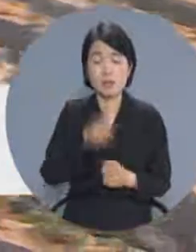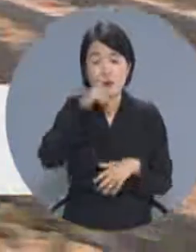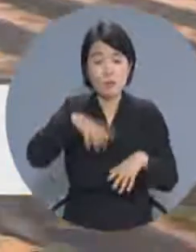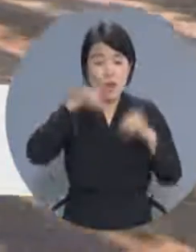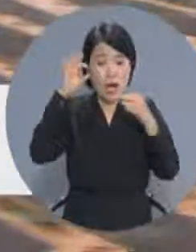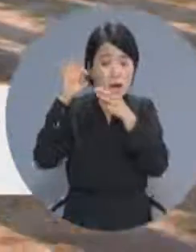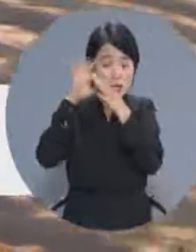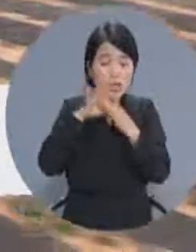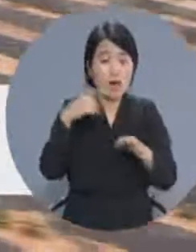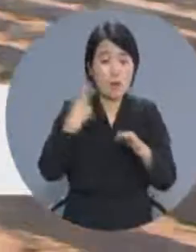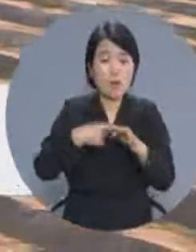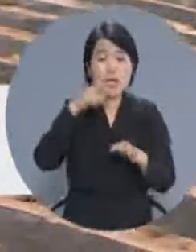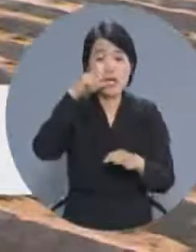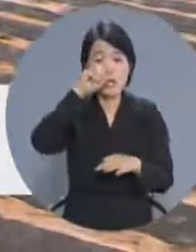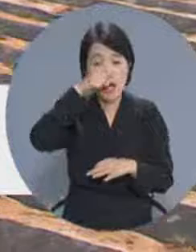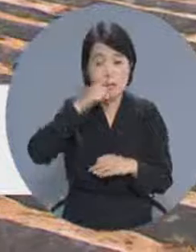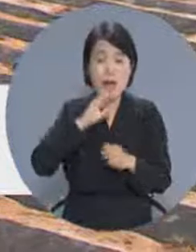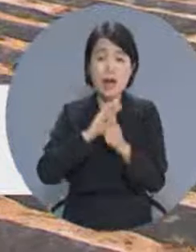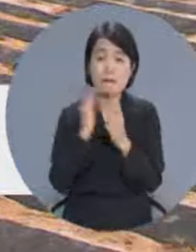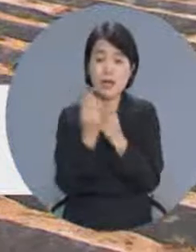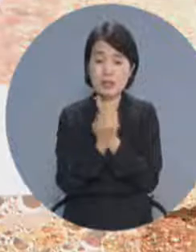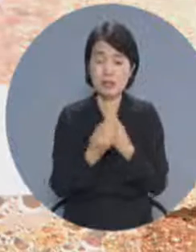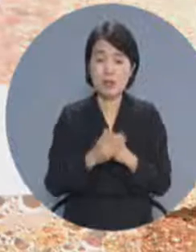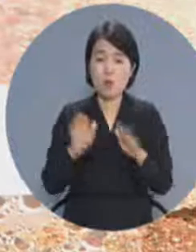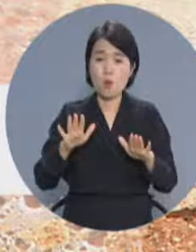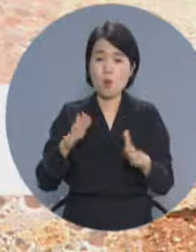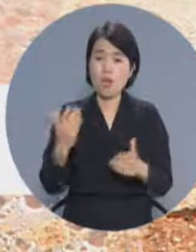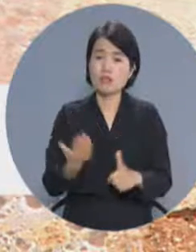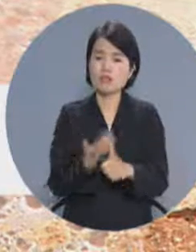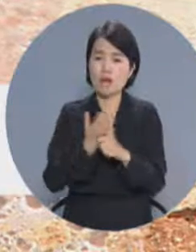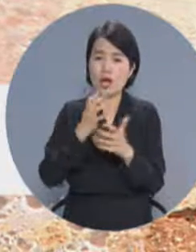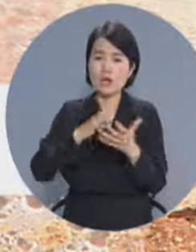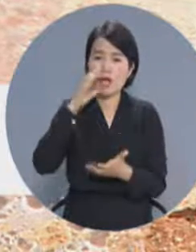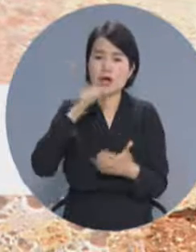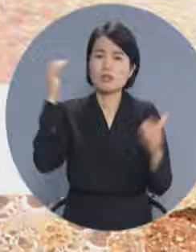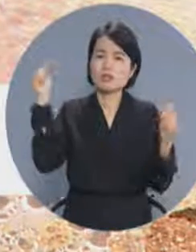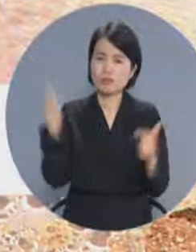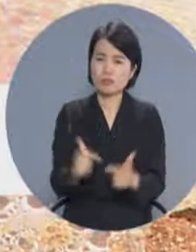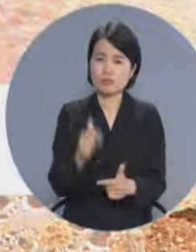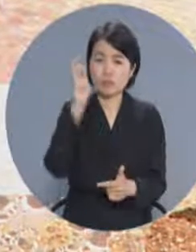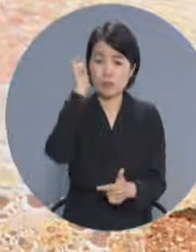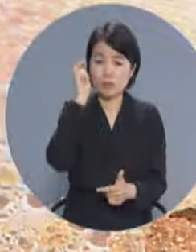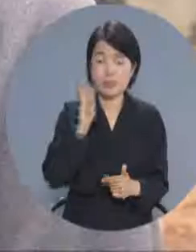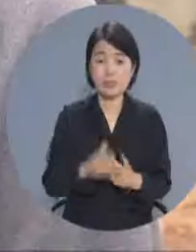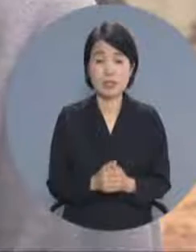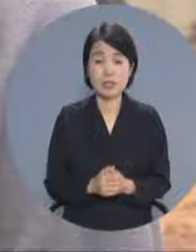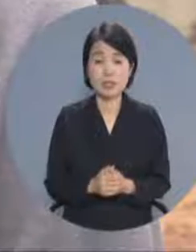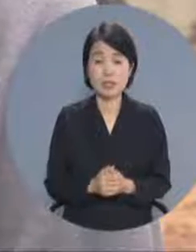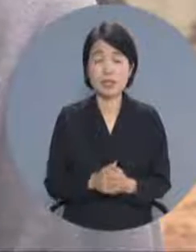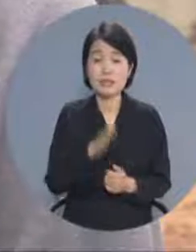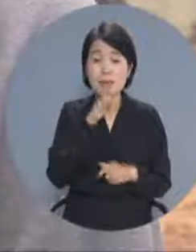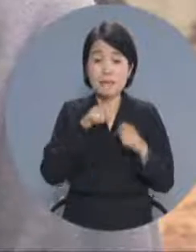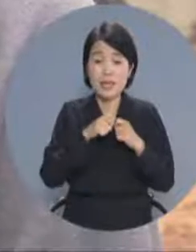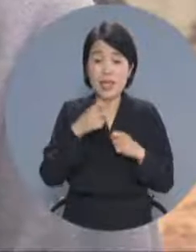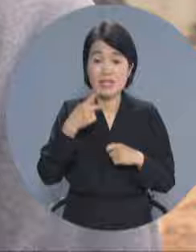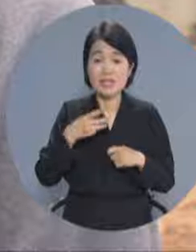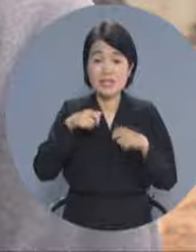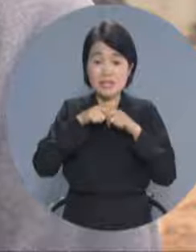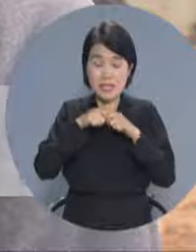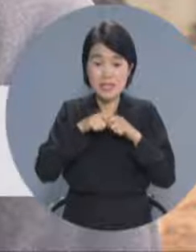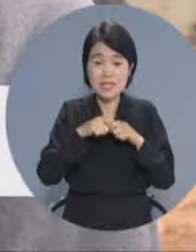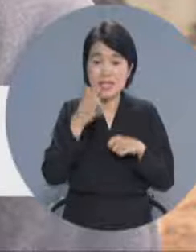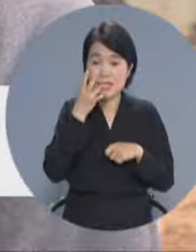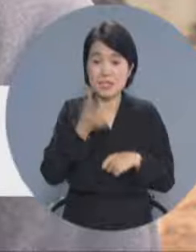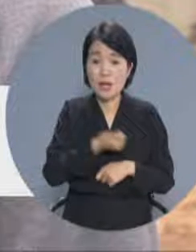계속되다 보니 보리와 양파, 마늘 등은 올해 수확량이 줄어들 것으로 전망되고 있습니다. 참깨나 들깨 지금